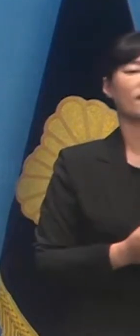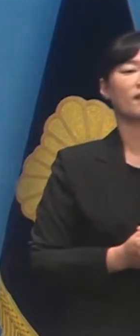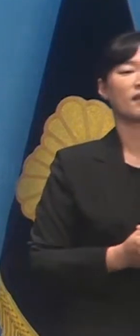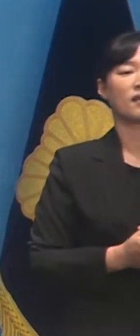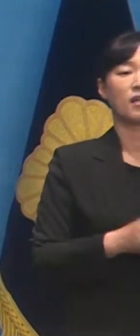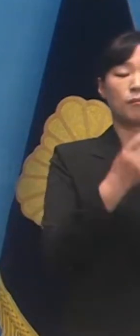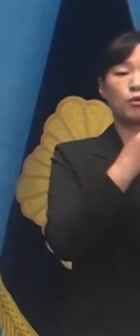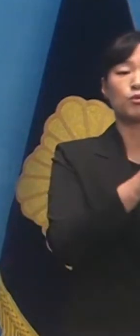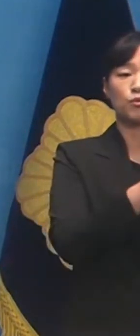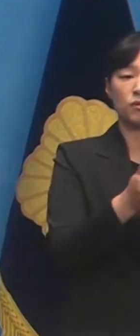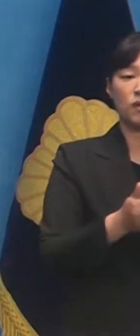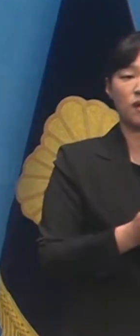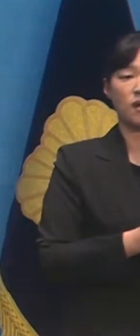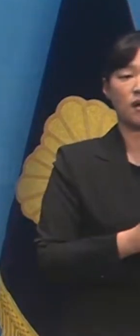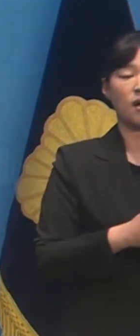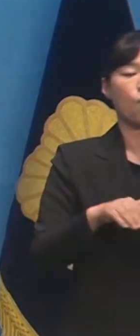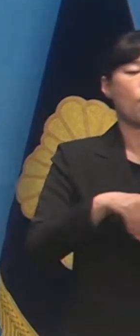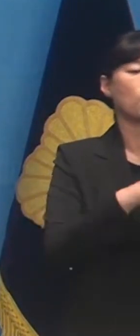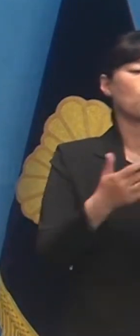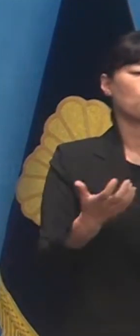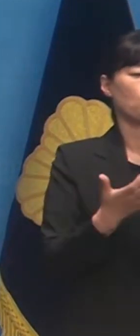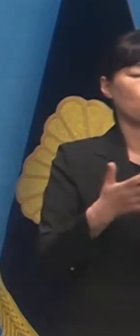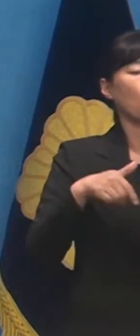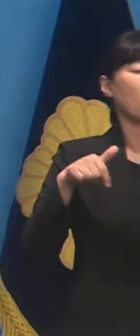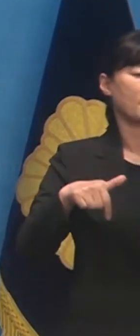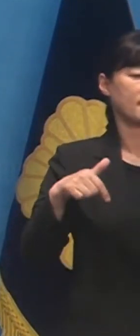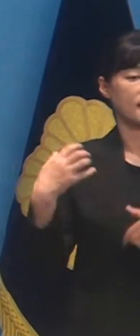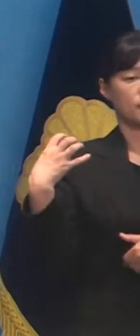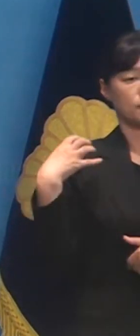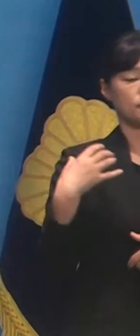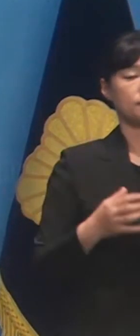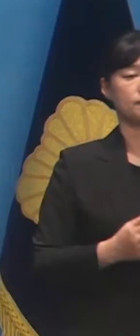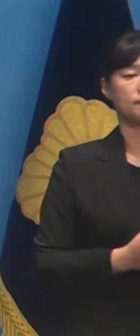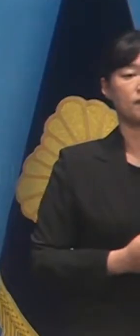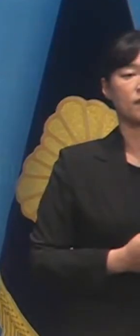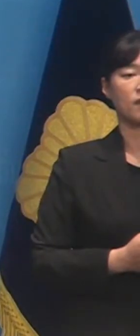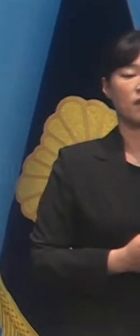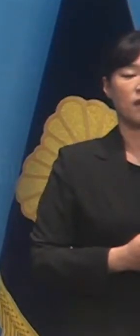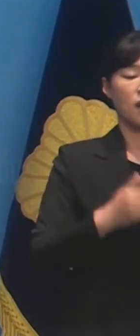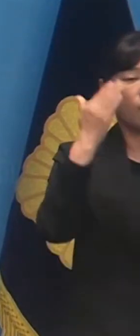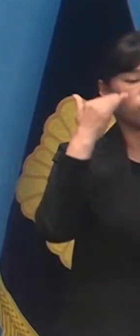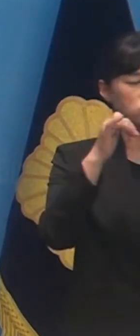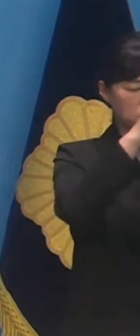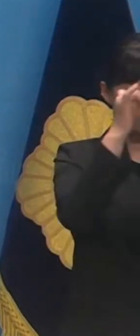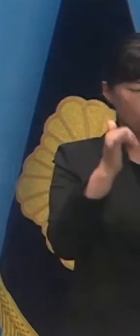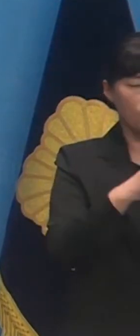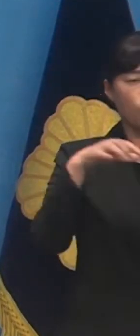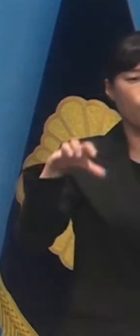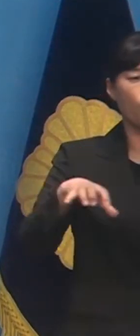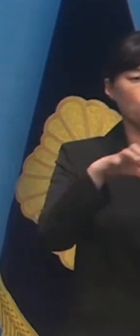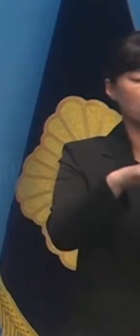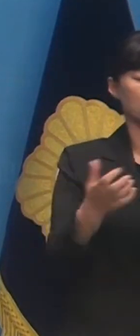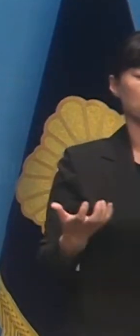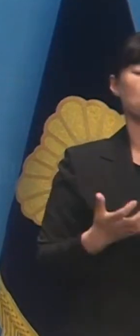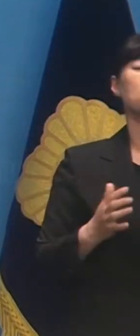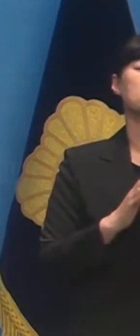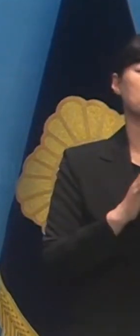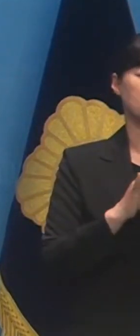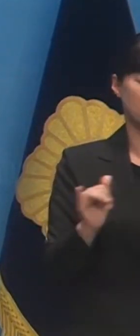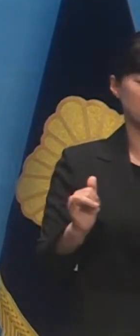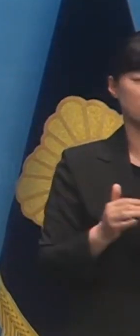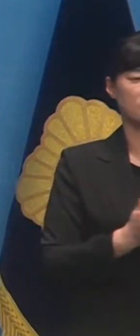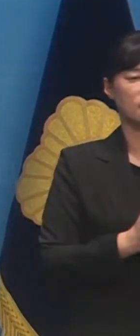반갑습니다. 더불어민주당 한노이 간사를 맡고 있는 김주영입니다. 우리 사회 곳곳에